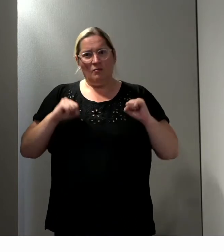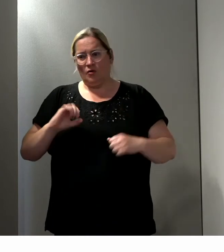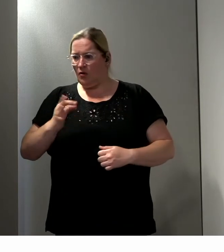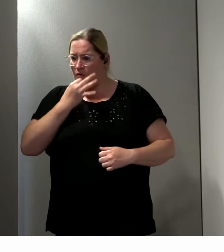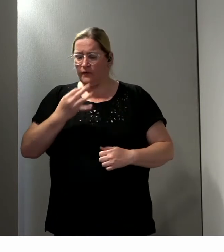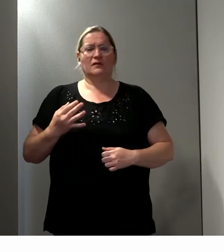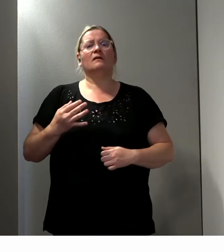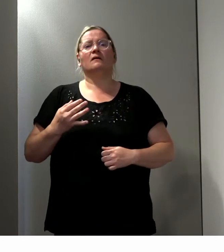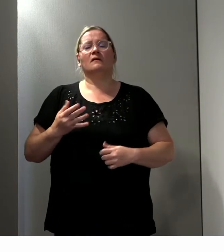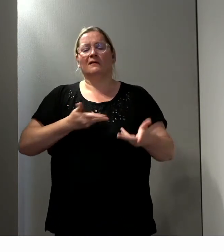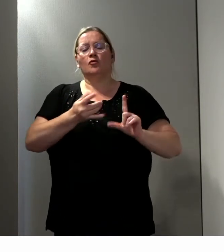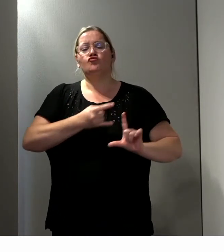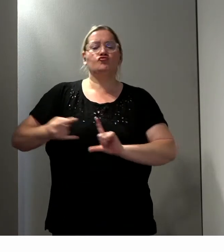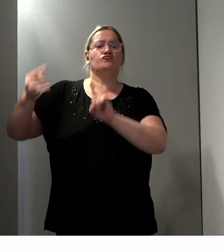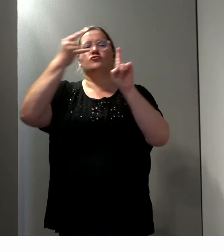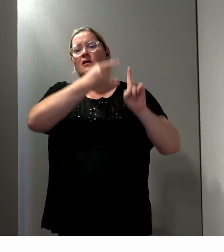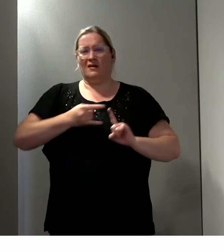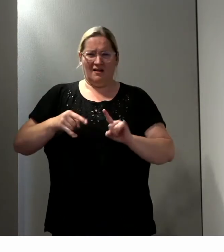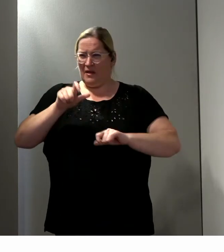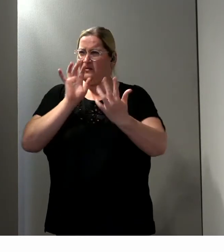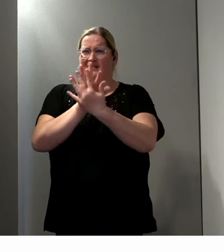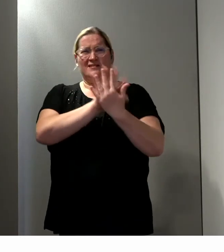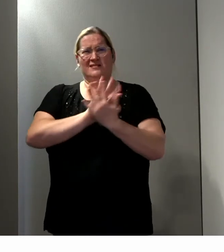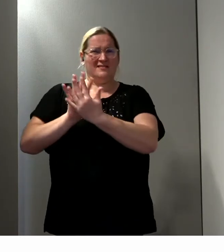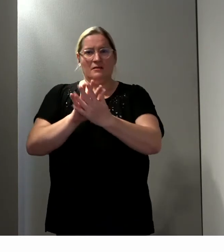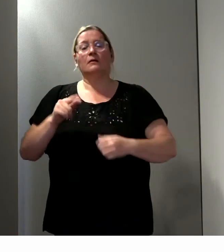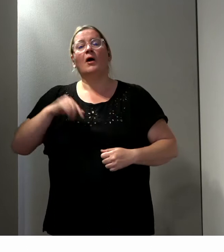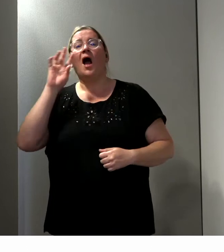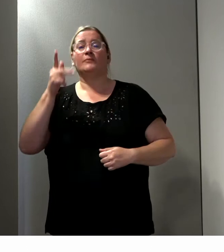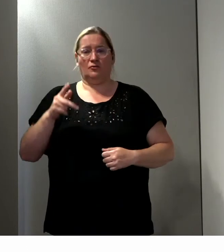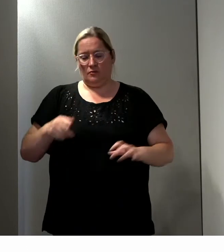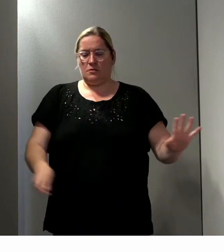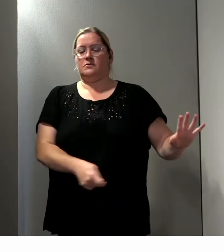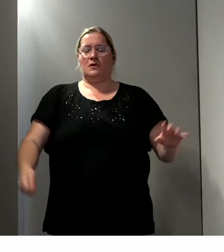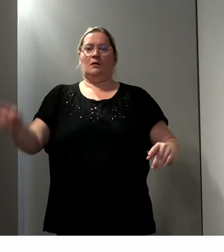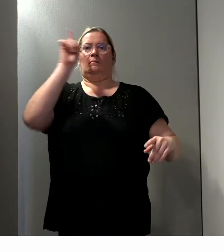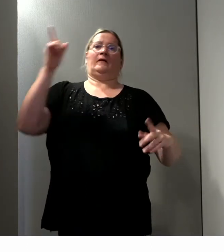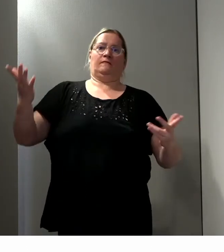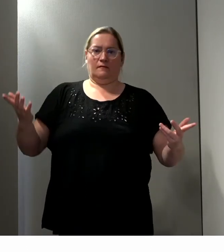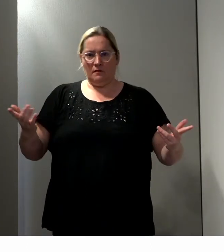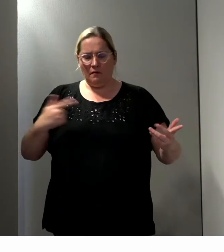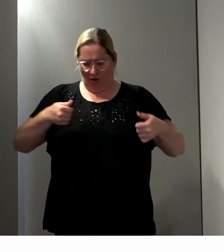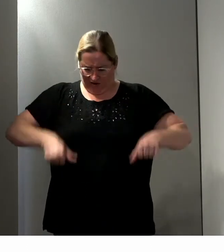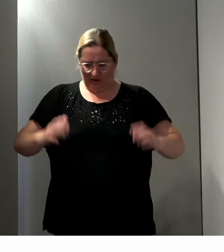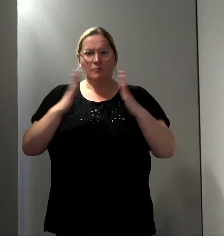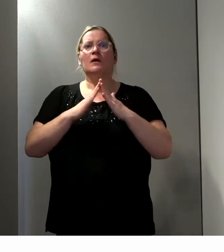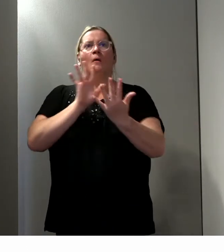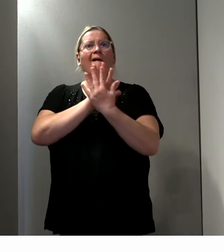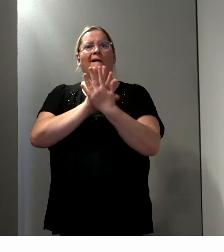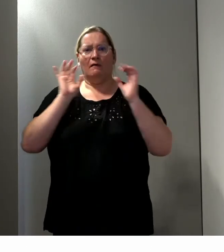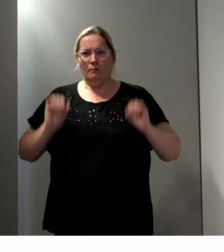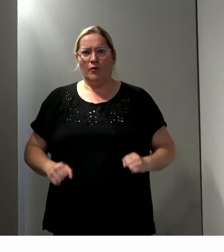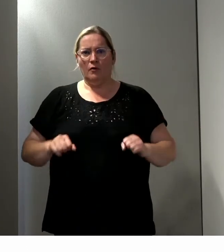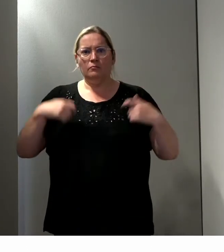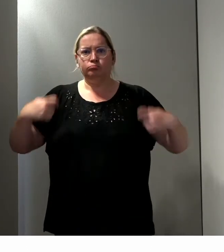ou ce que vous voulez à distance avec des tonnes de gens, là où je me prenais des poteaux en me déplaçant. Donc, du coup, j'ai trouvé que c'était tout